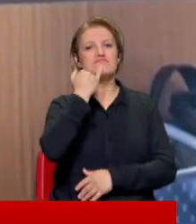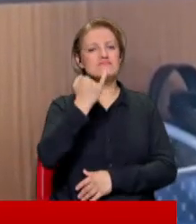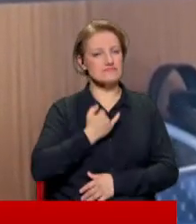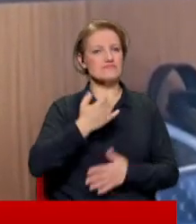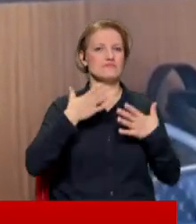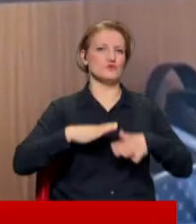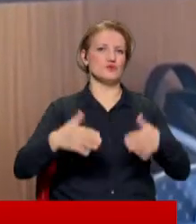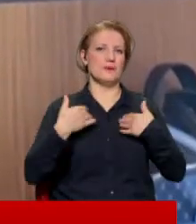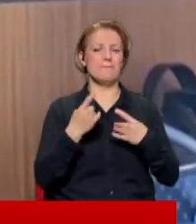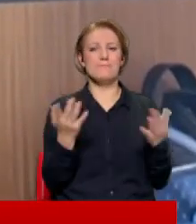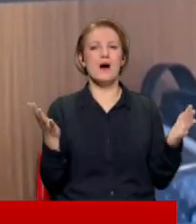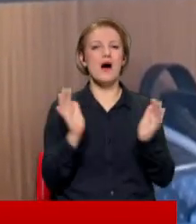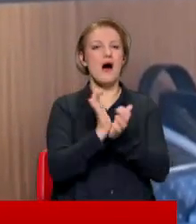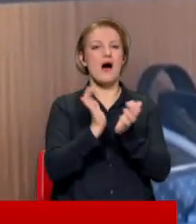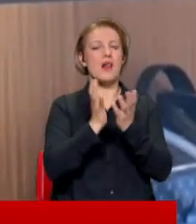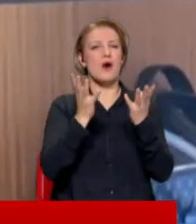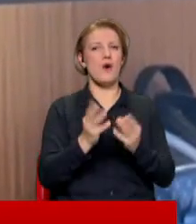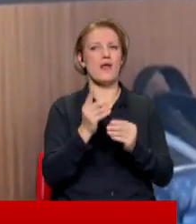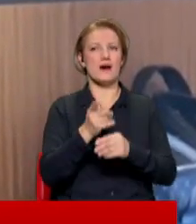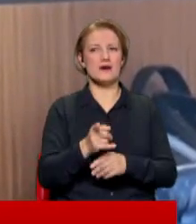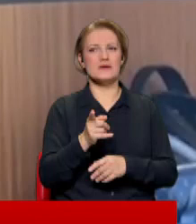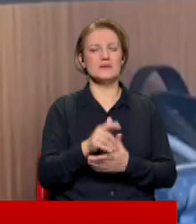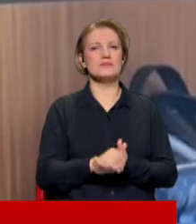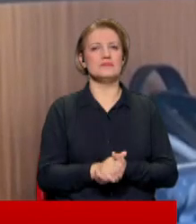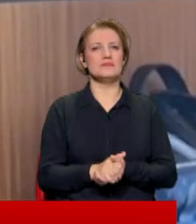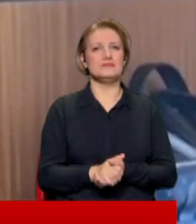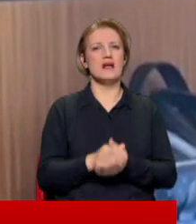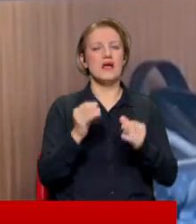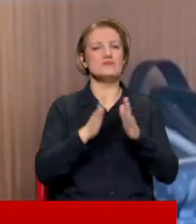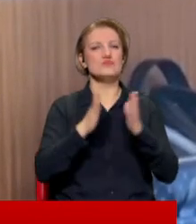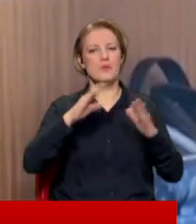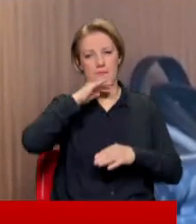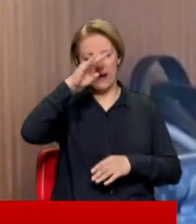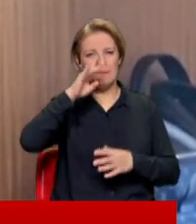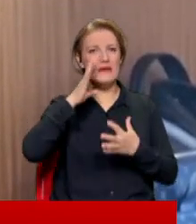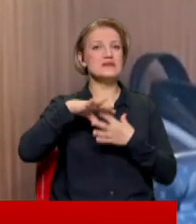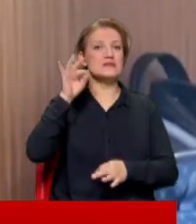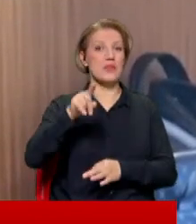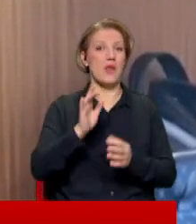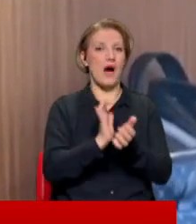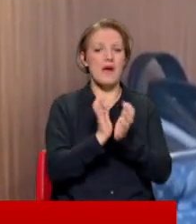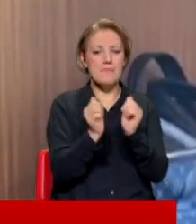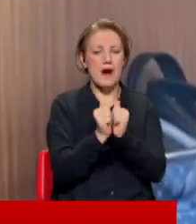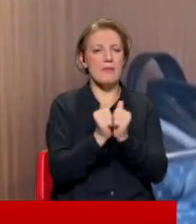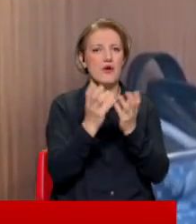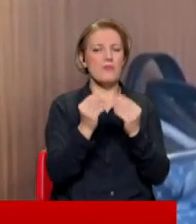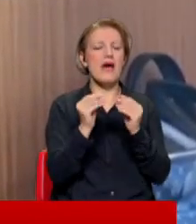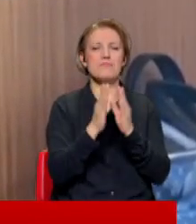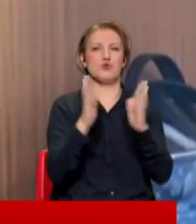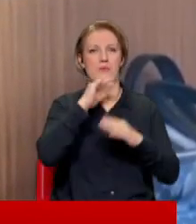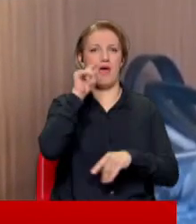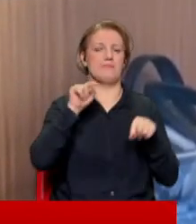ettiği, bir arada aile olarak bunu en büyük bayram insanın ailesiyle bir arada olmasıdır